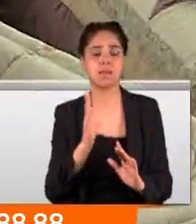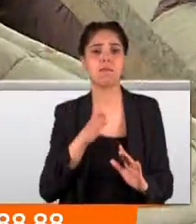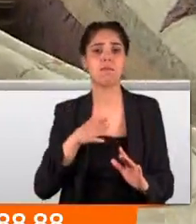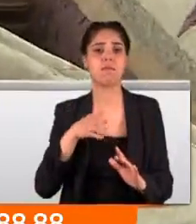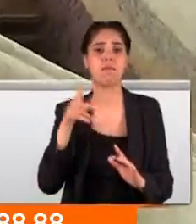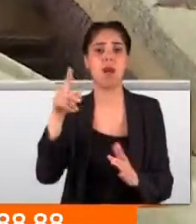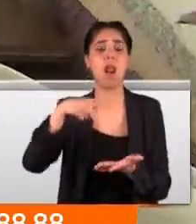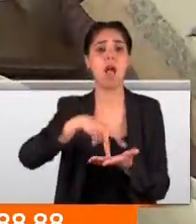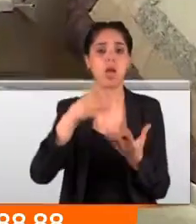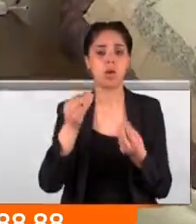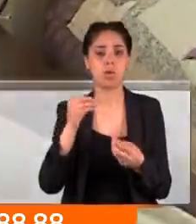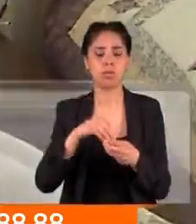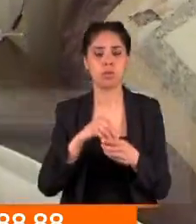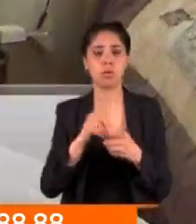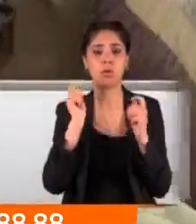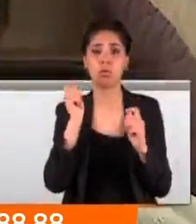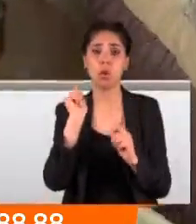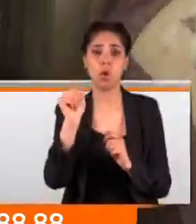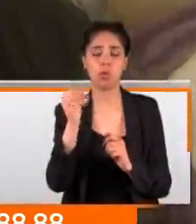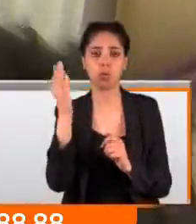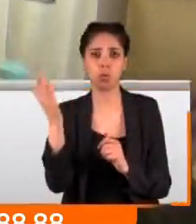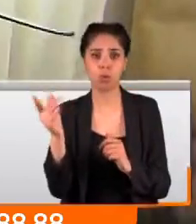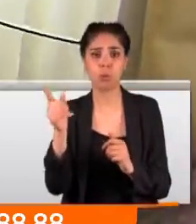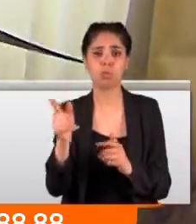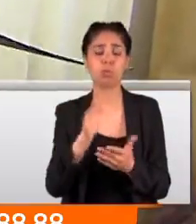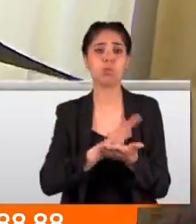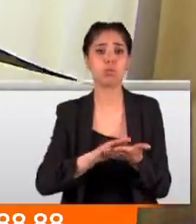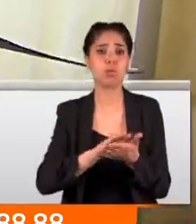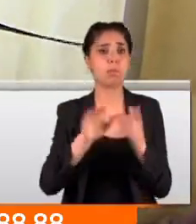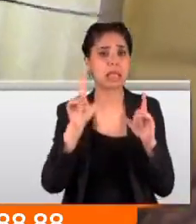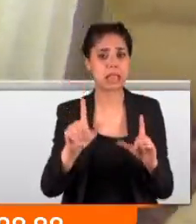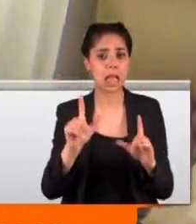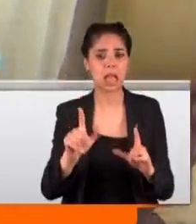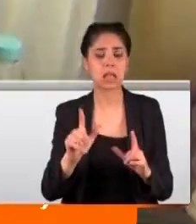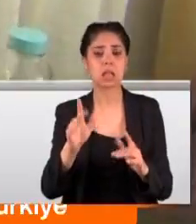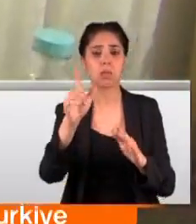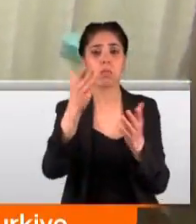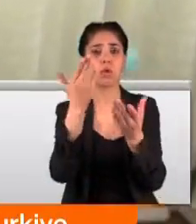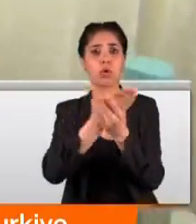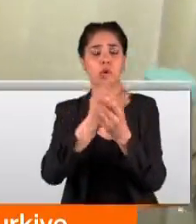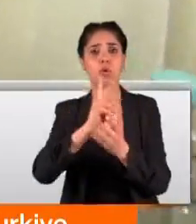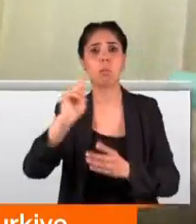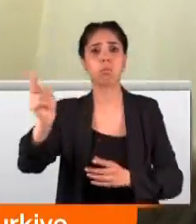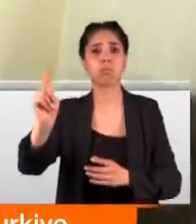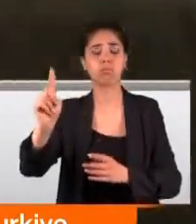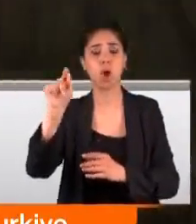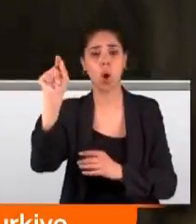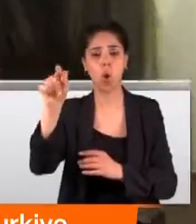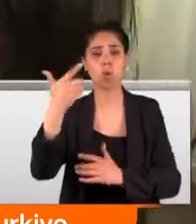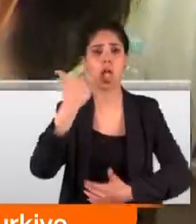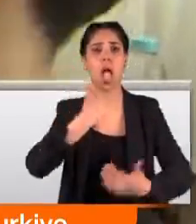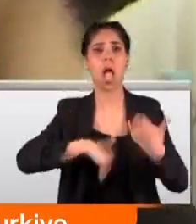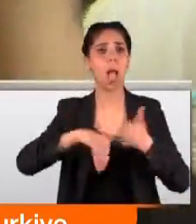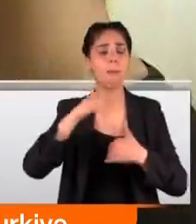Ayakta kalabilmesi için zor günler geçiriyor ve bunları atlatması lazım ve elimdeki dosya Ona ait onun